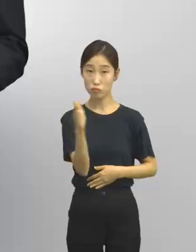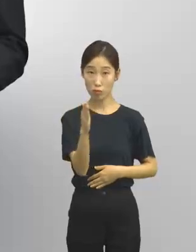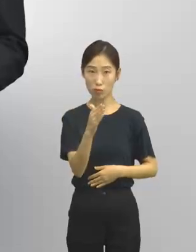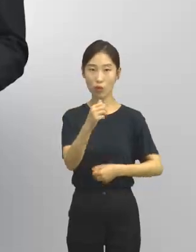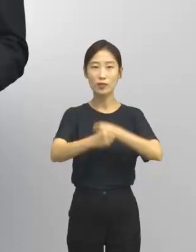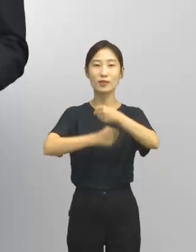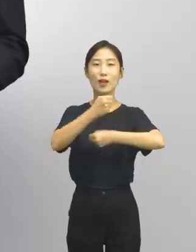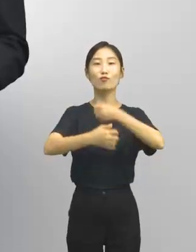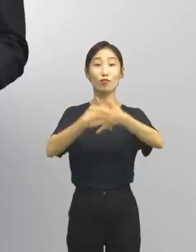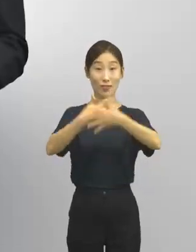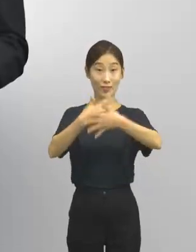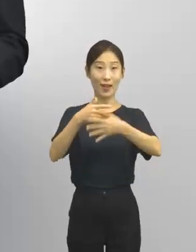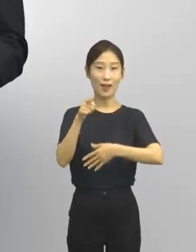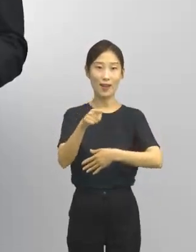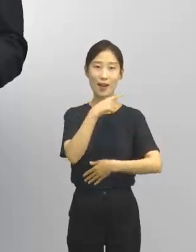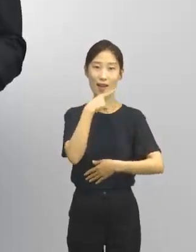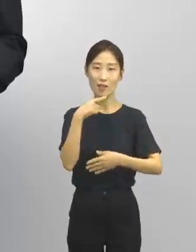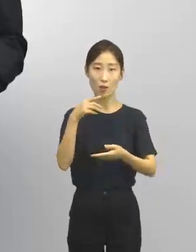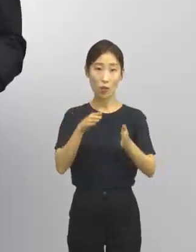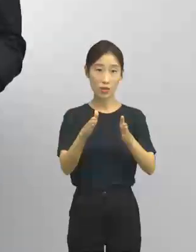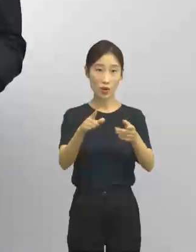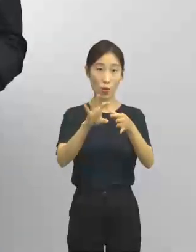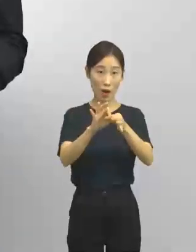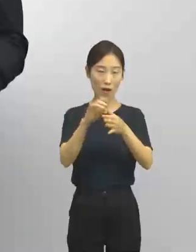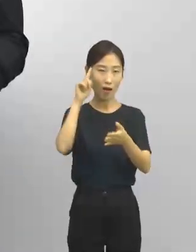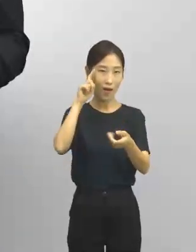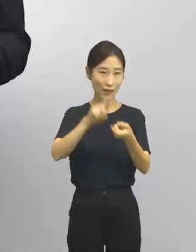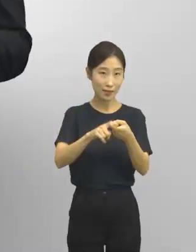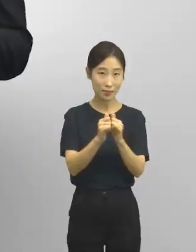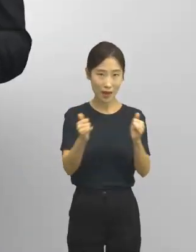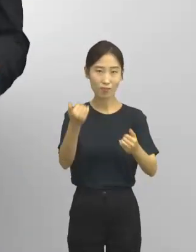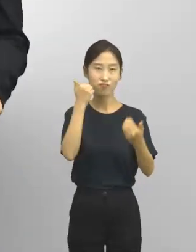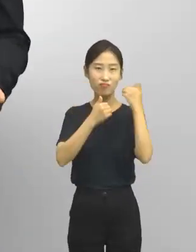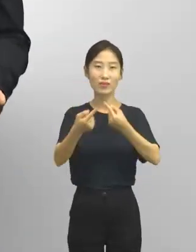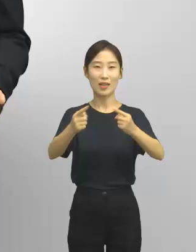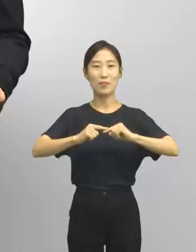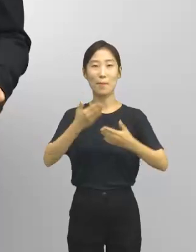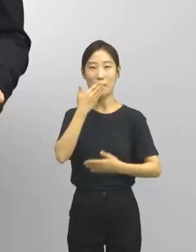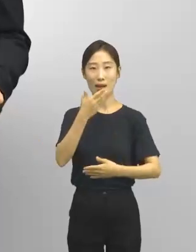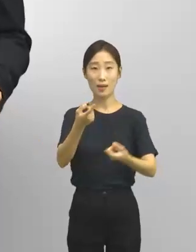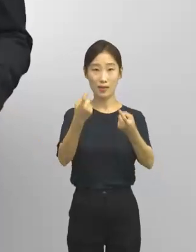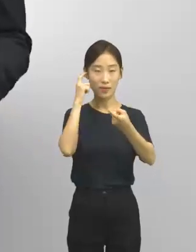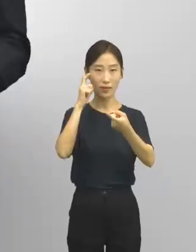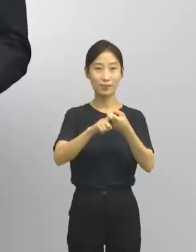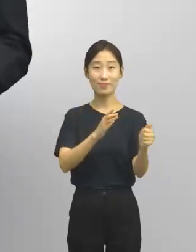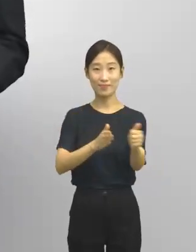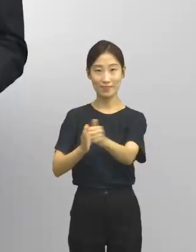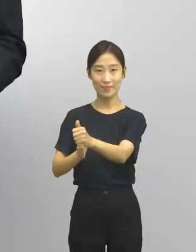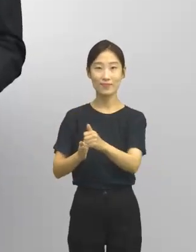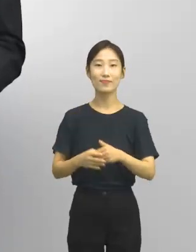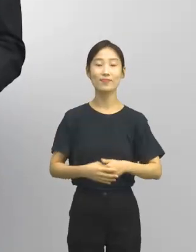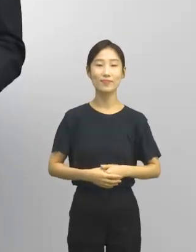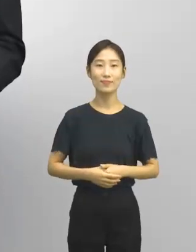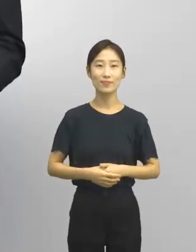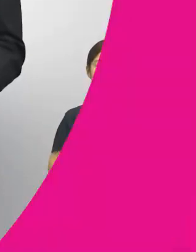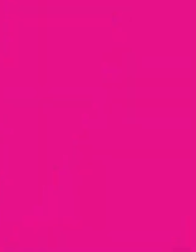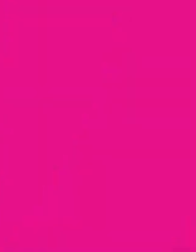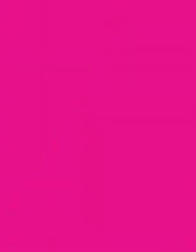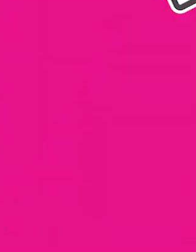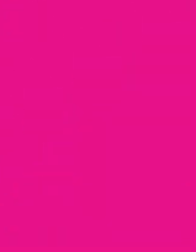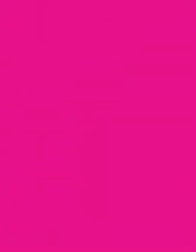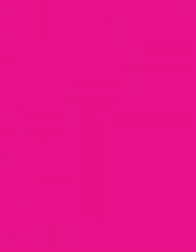3에서 5분 내외의 자유형식 영상물로 레드로드에 관심 있는 사람 누구나 참여 가능합니다. 많은 관심 바랍니다.